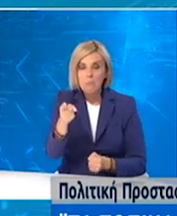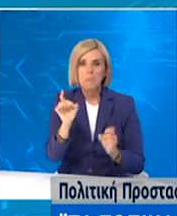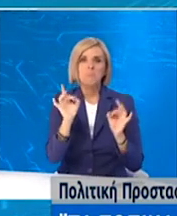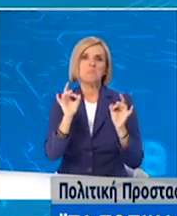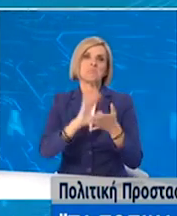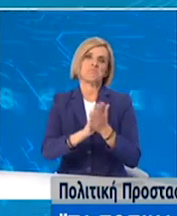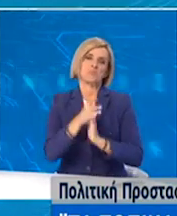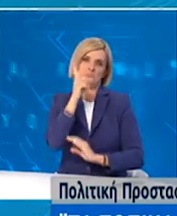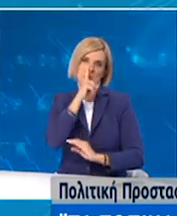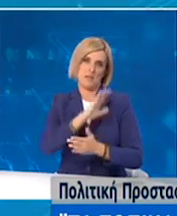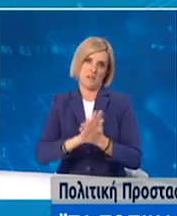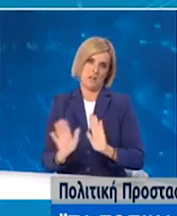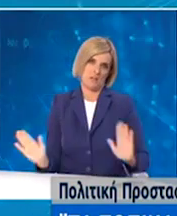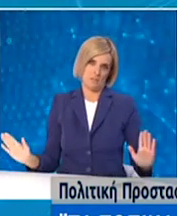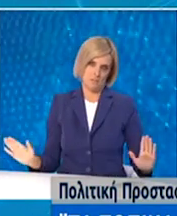ήταν fake news.